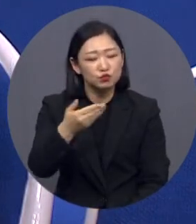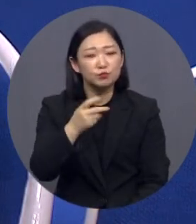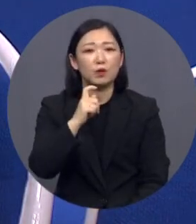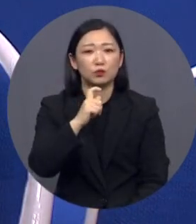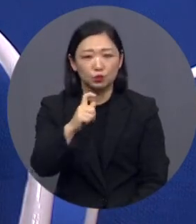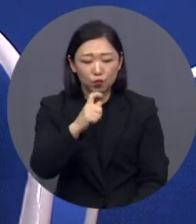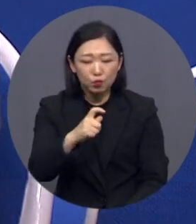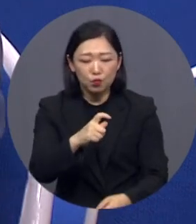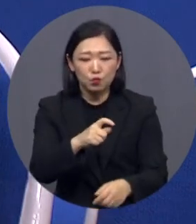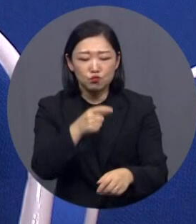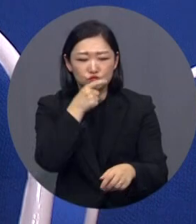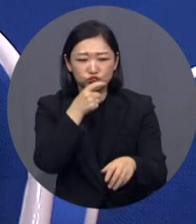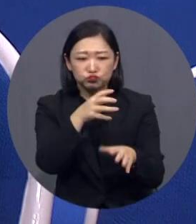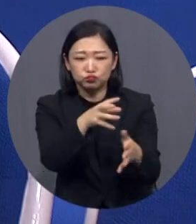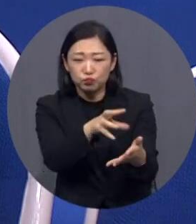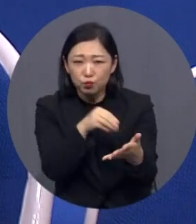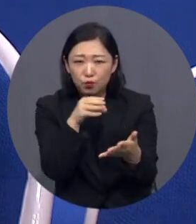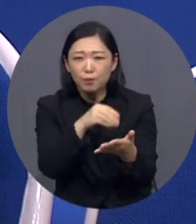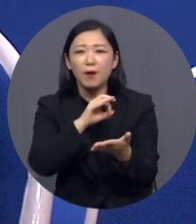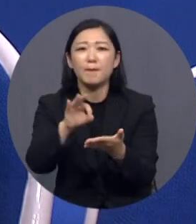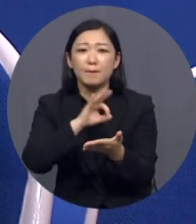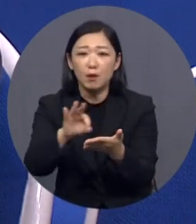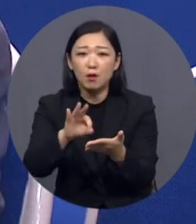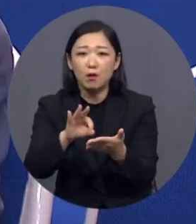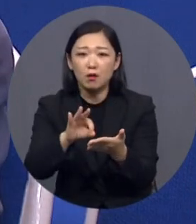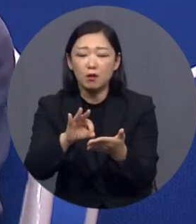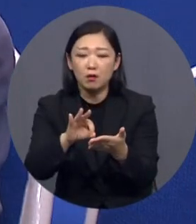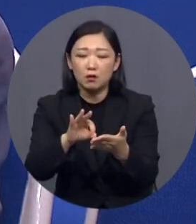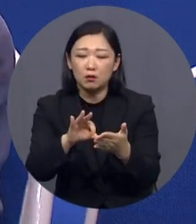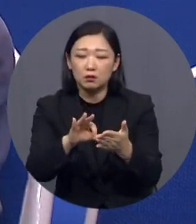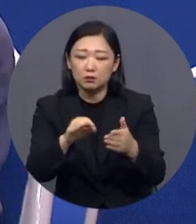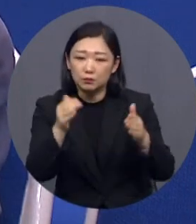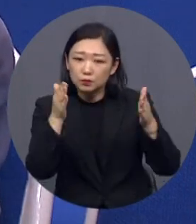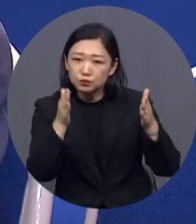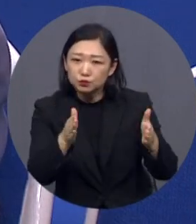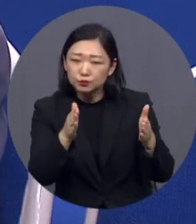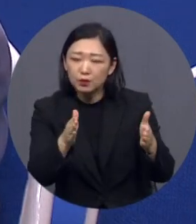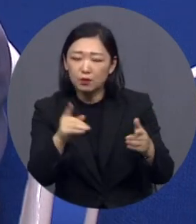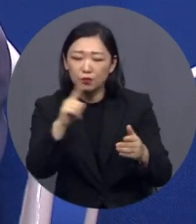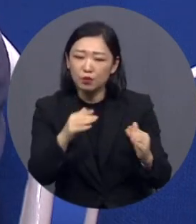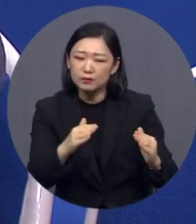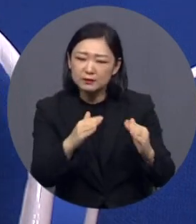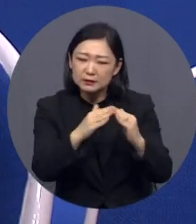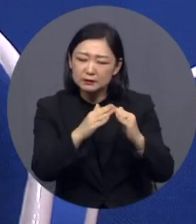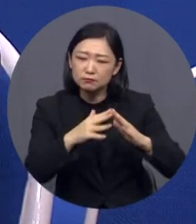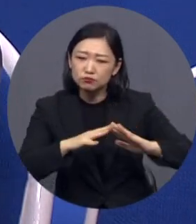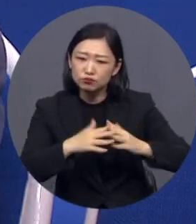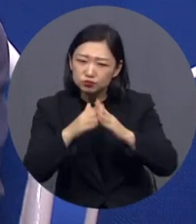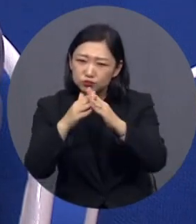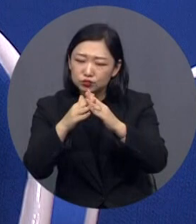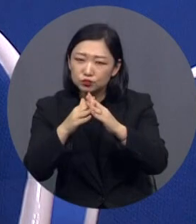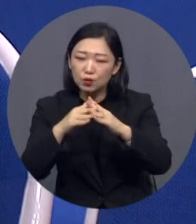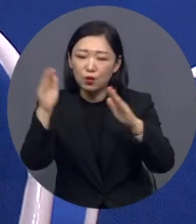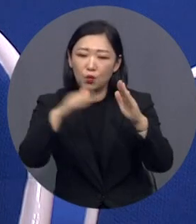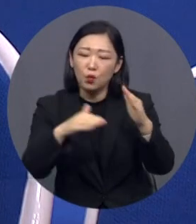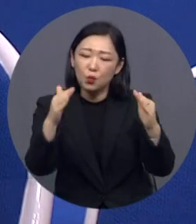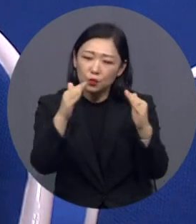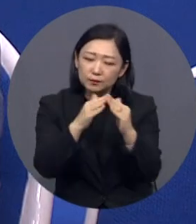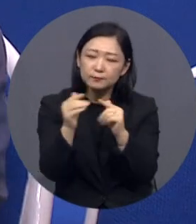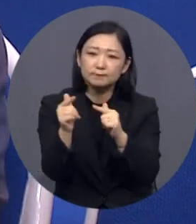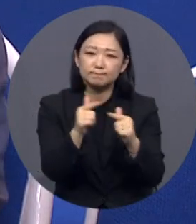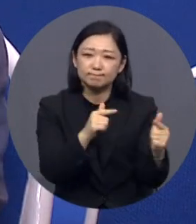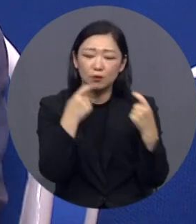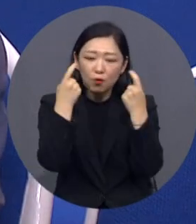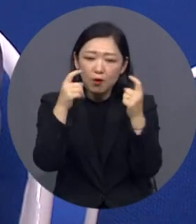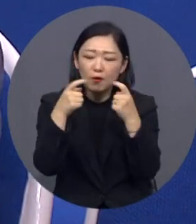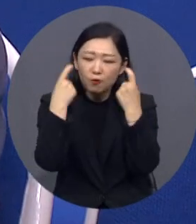해가지고 그 지역 반경 얼마 몇 킬로 내에는 가령 뭐 어떤 집을 짓는다든가 뭐 공공 주택이라든가 무슨